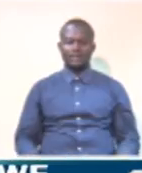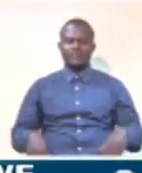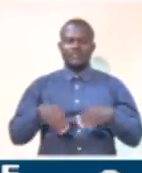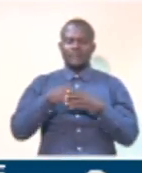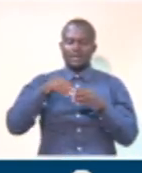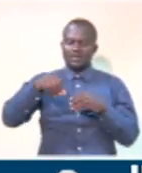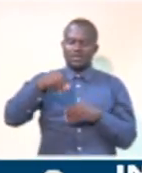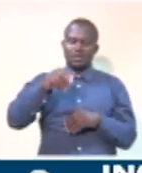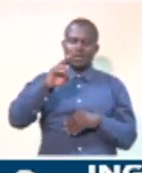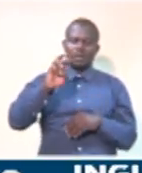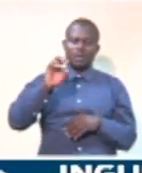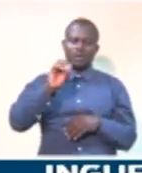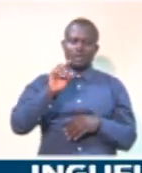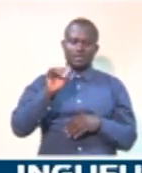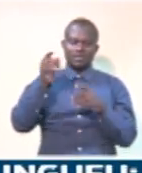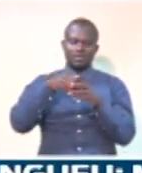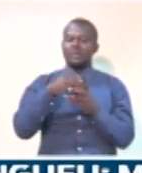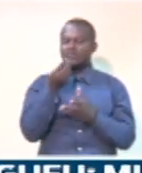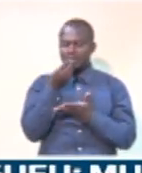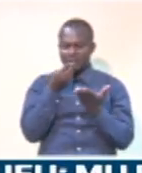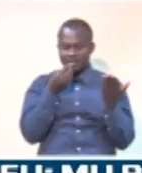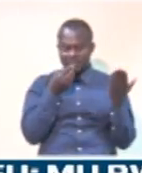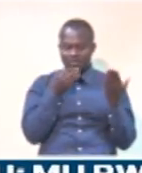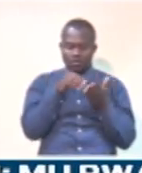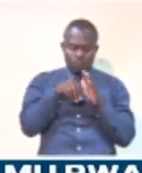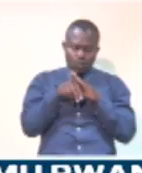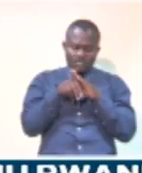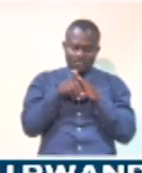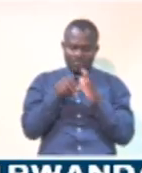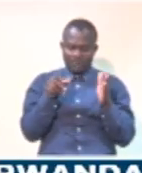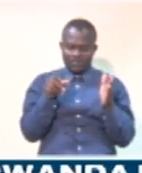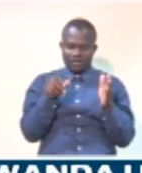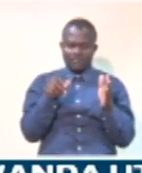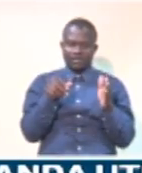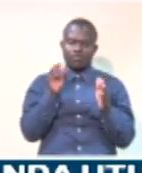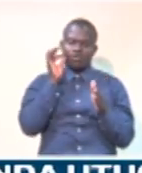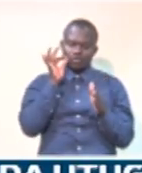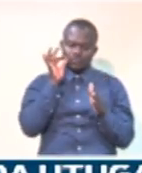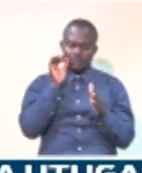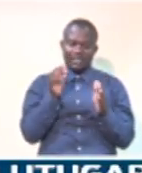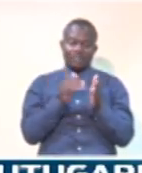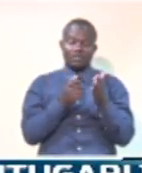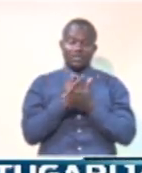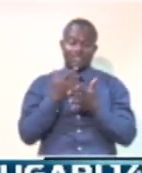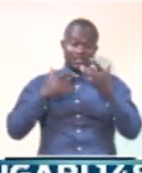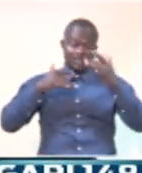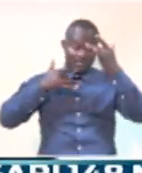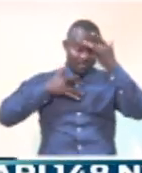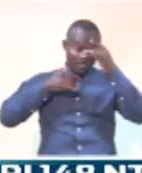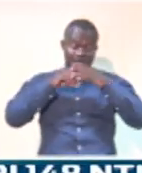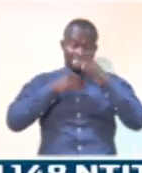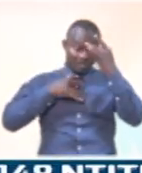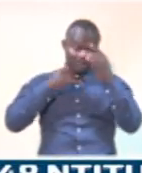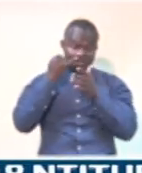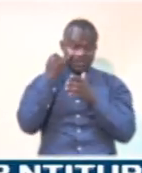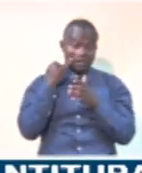Aflatoxin n'uburozi buza mu myaka buza mu binyampeke kandi butera indwara ndetse hamwe n'indwara